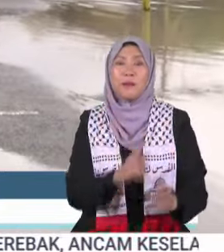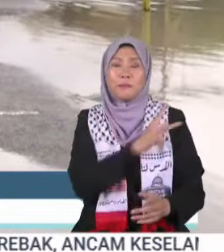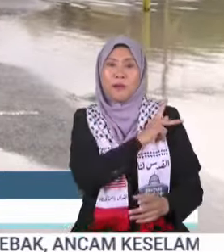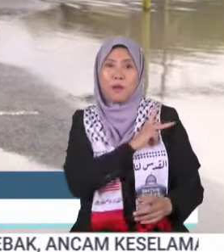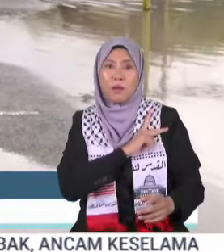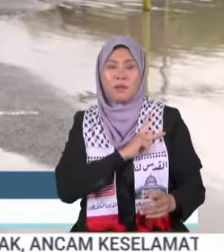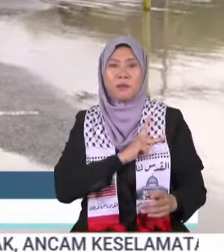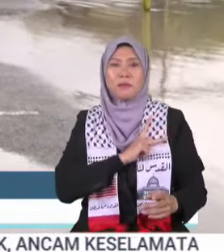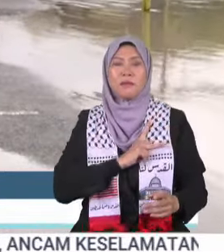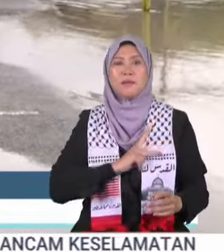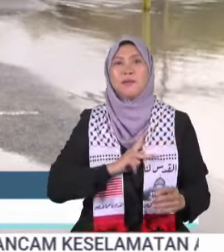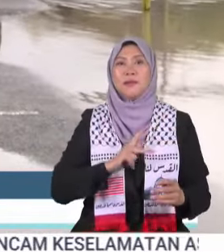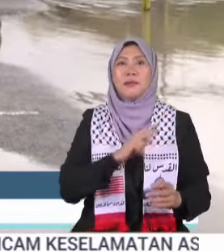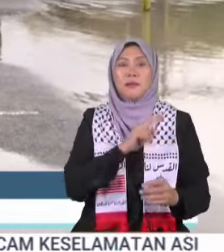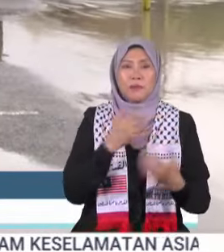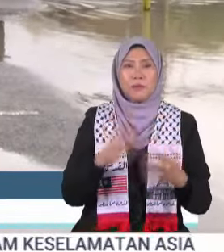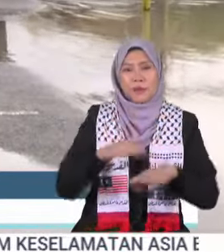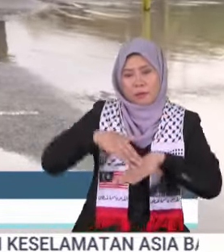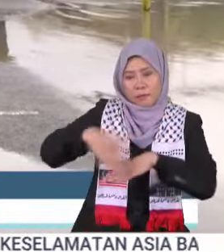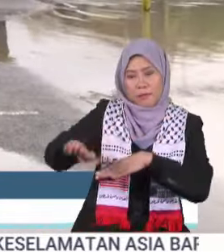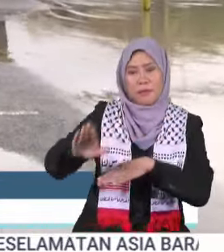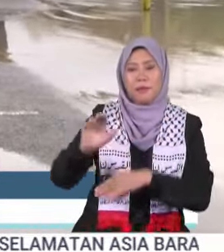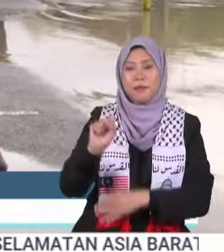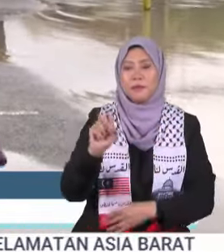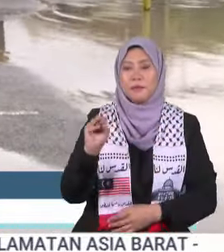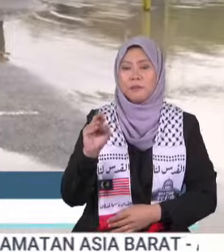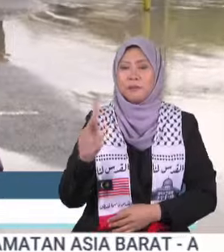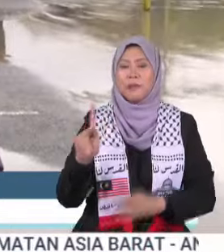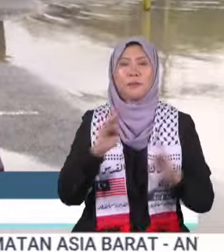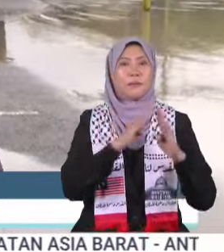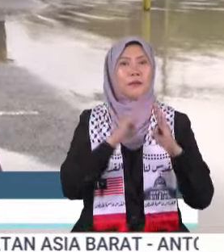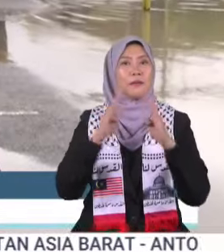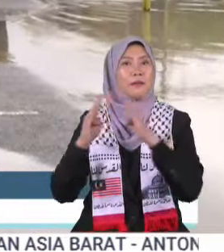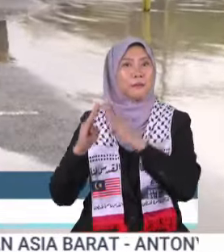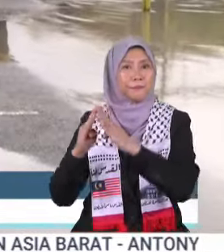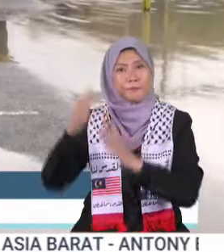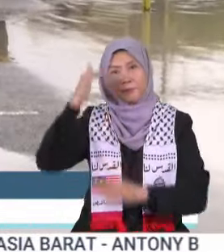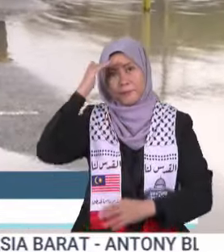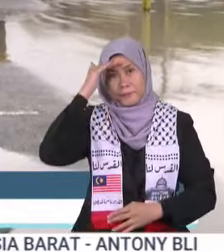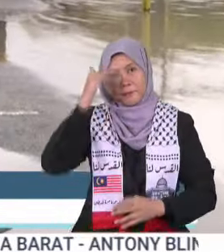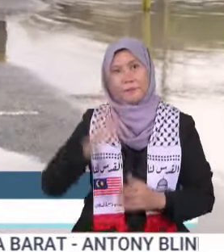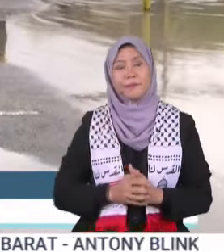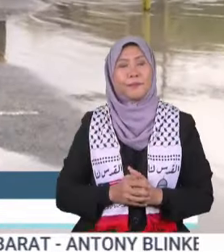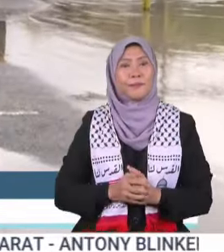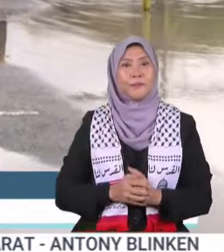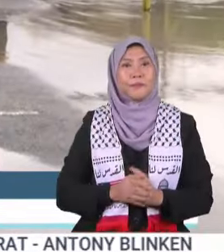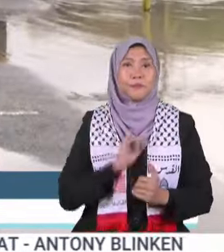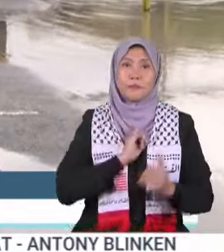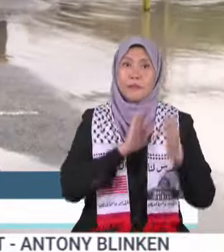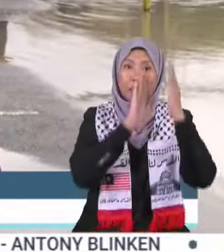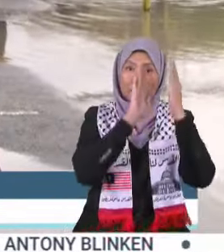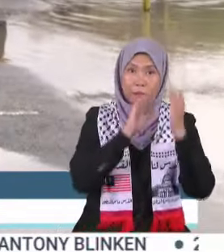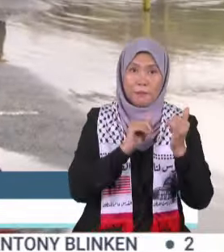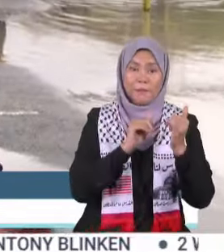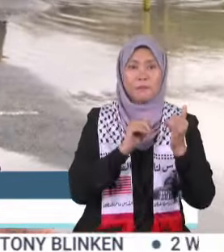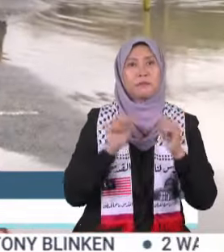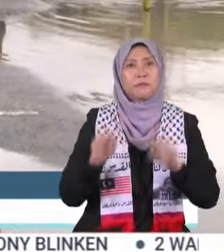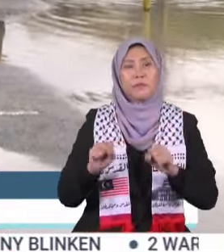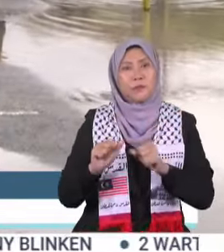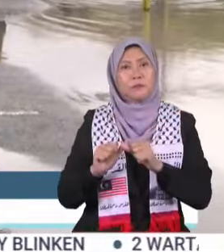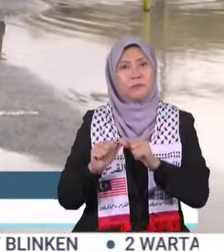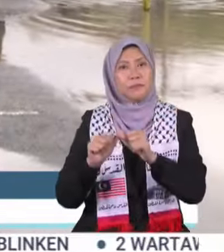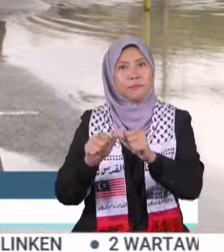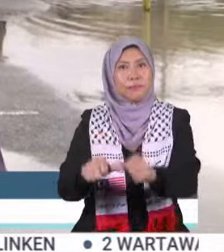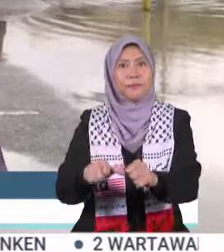peperiksaan dihantar ke SMK Bandar dan saya harapkan juga perkembangan ini berlanjutan